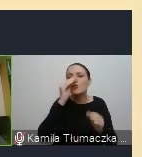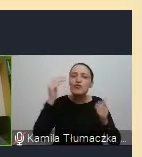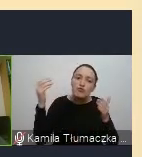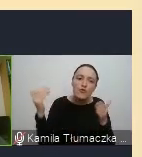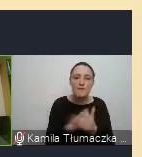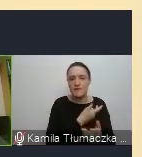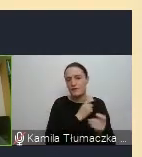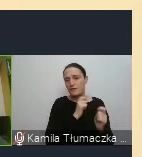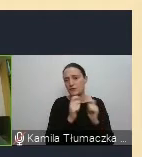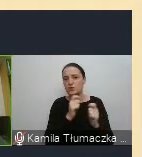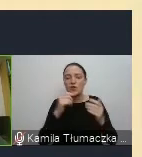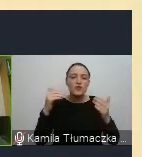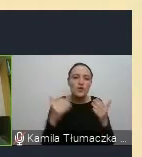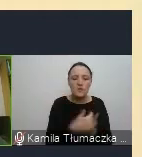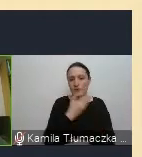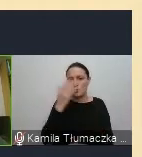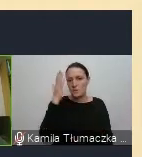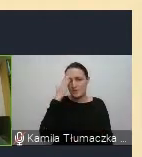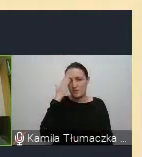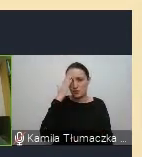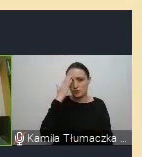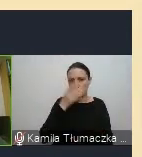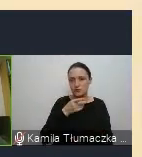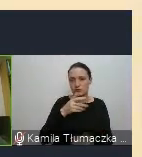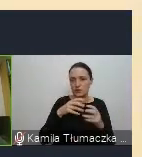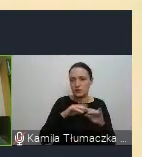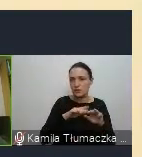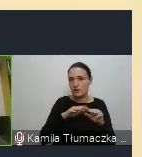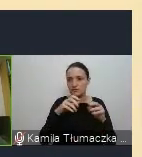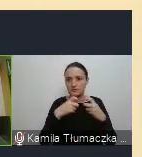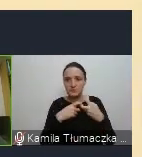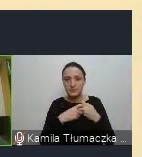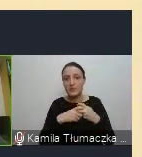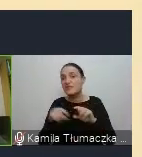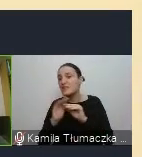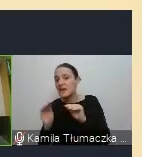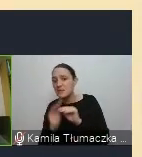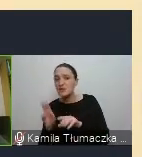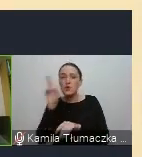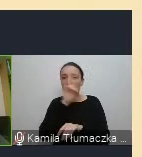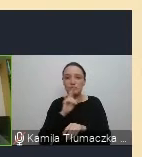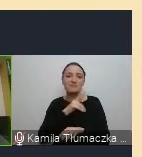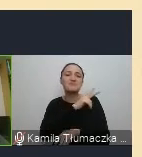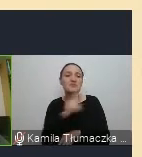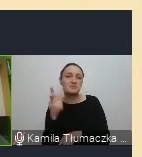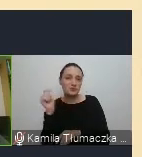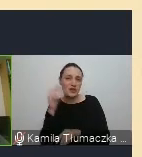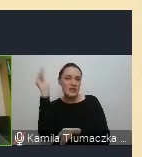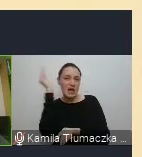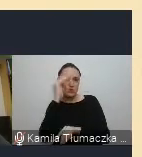funkcjonalności, tych nowych umiejętności. I mam tu na myśli zarówno terapeutów, jak i rodziców.